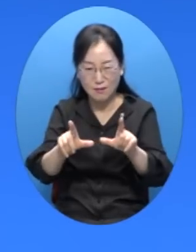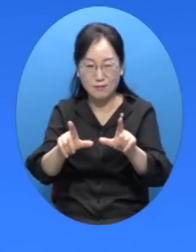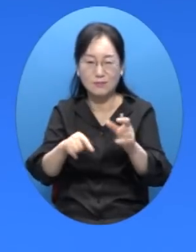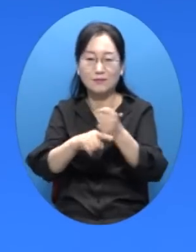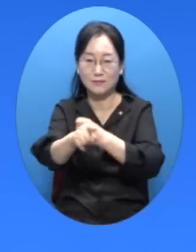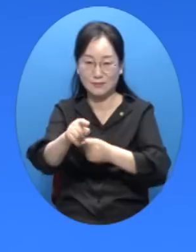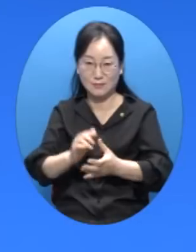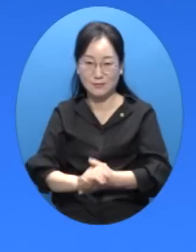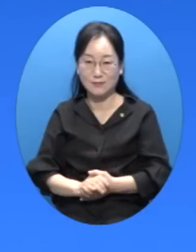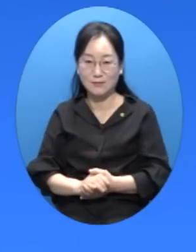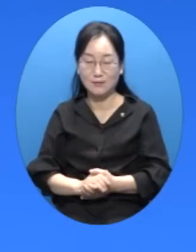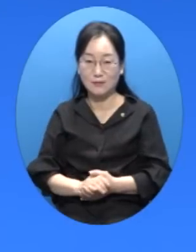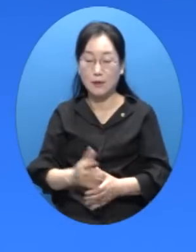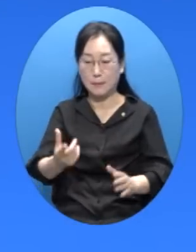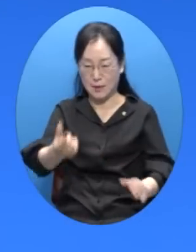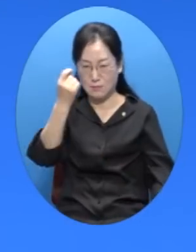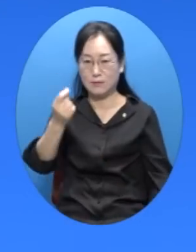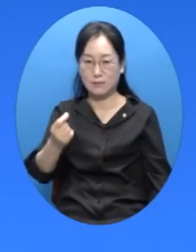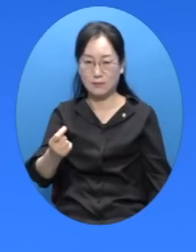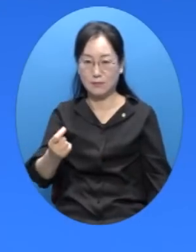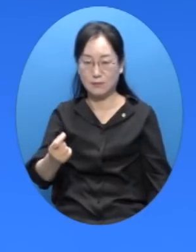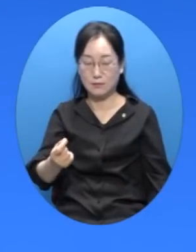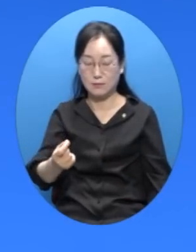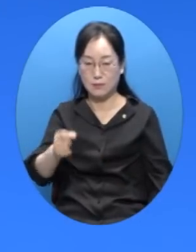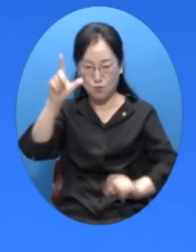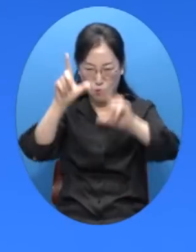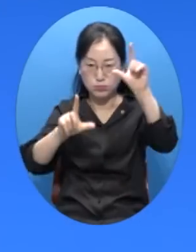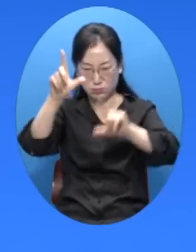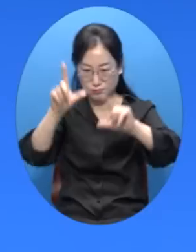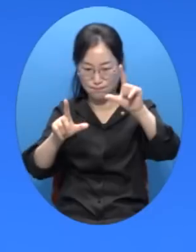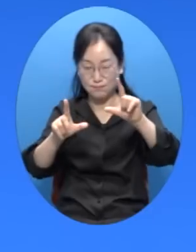됩니다. 빨리 이 모습에서